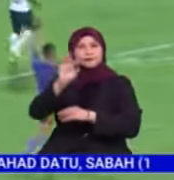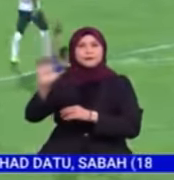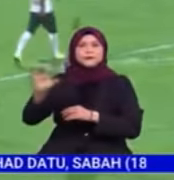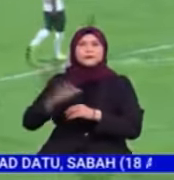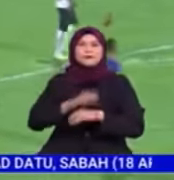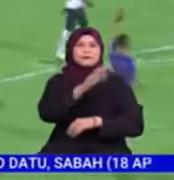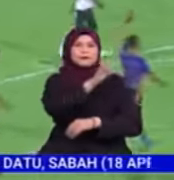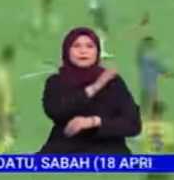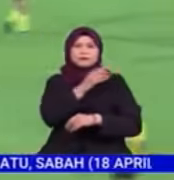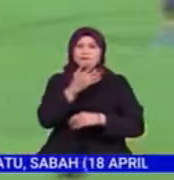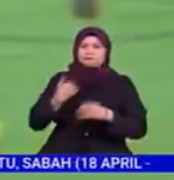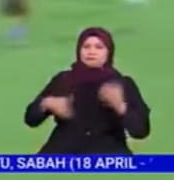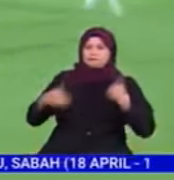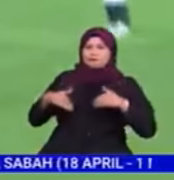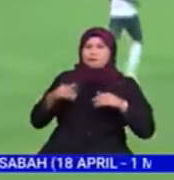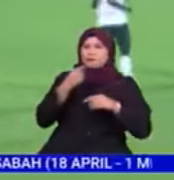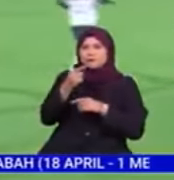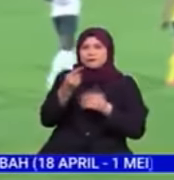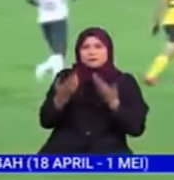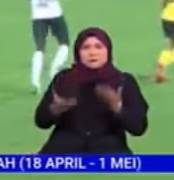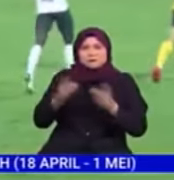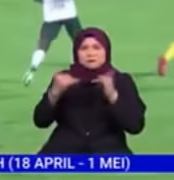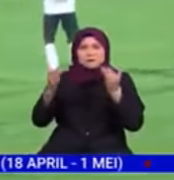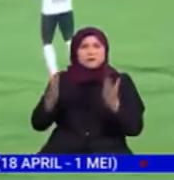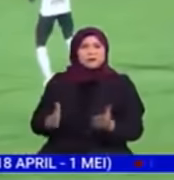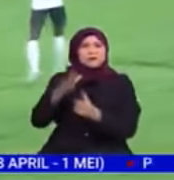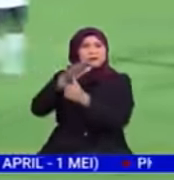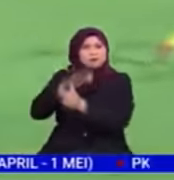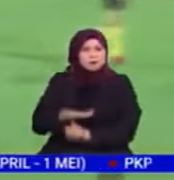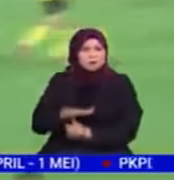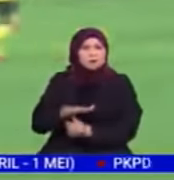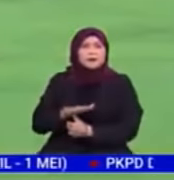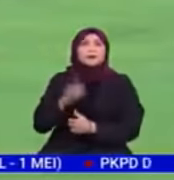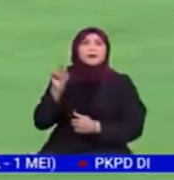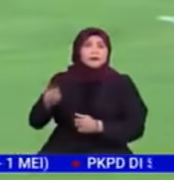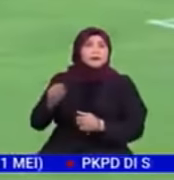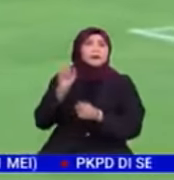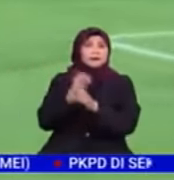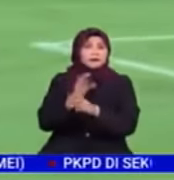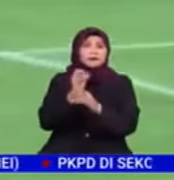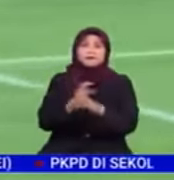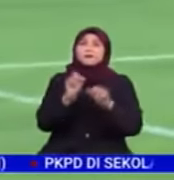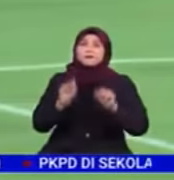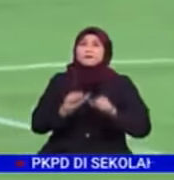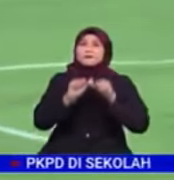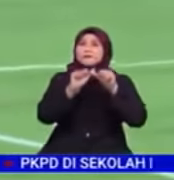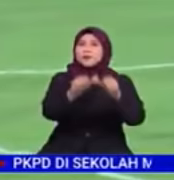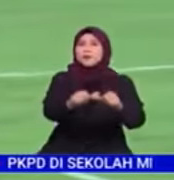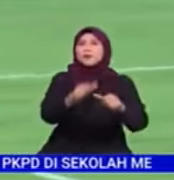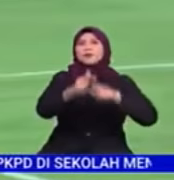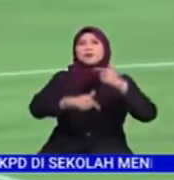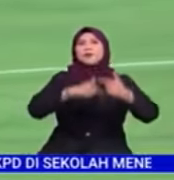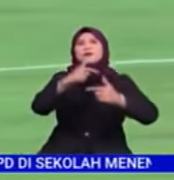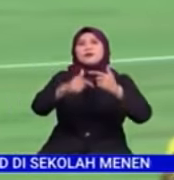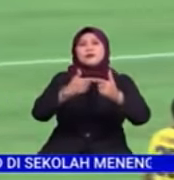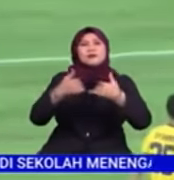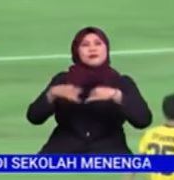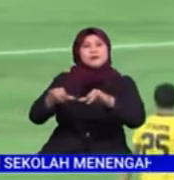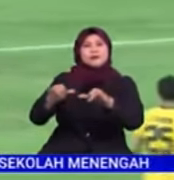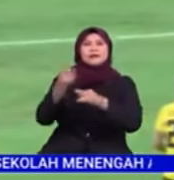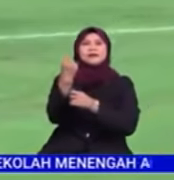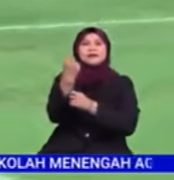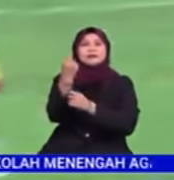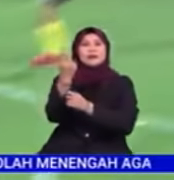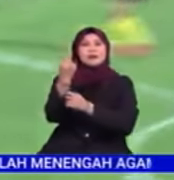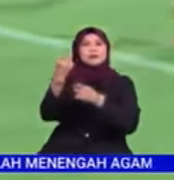menafikan para pemainnya berada dalam keadaan tertekan beliau berharap mereka akan terus berusaha untuk meneruskan perjuangan hingga yang masih berbagi